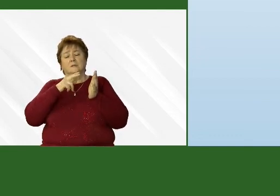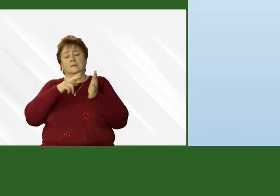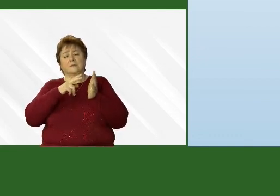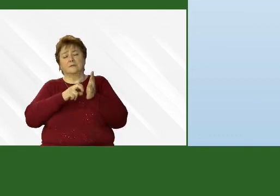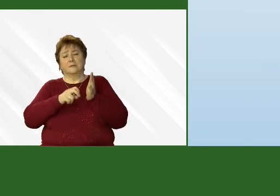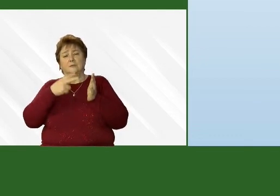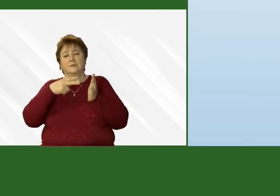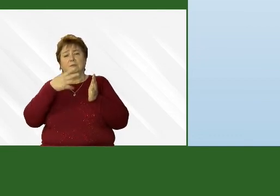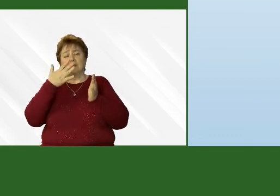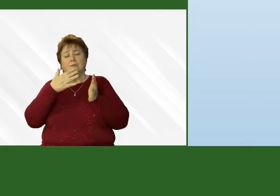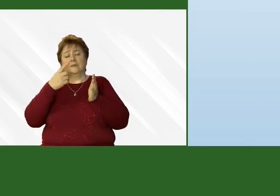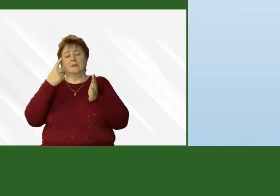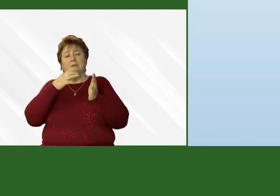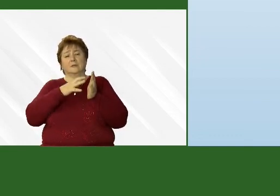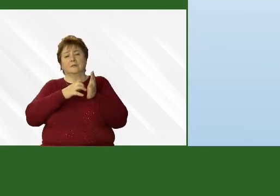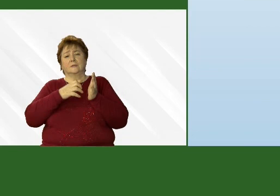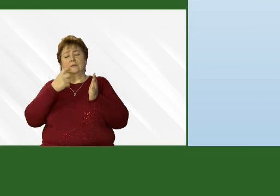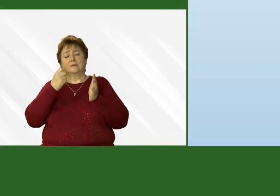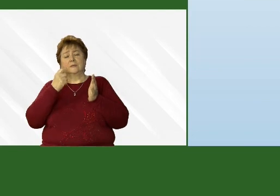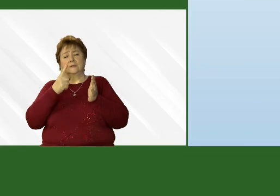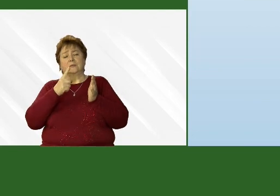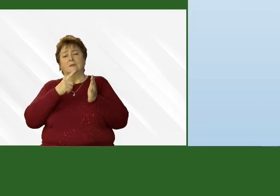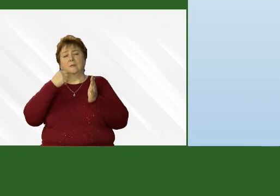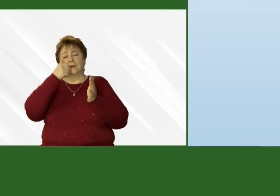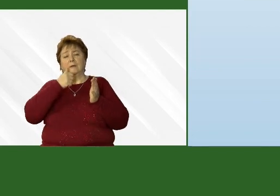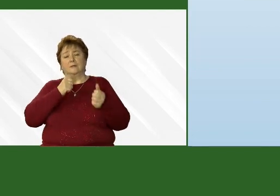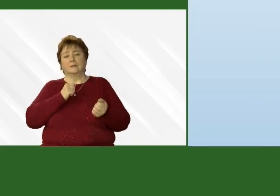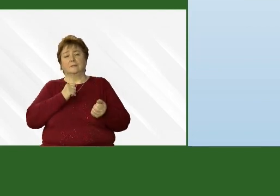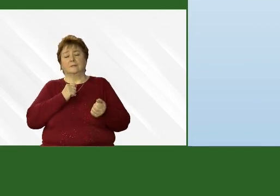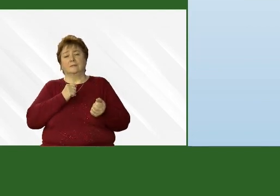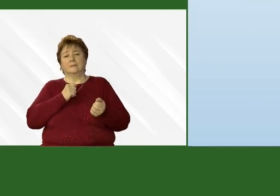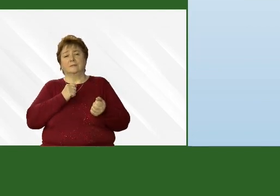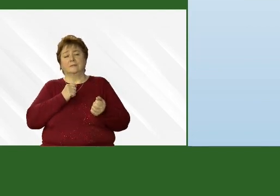1895 году, 1911 году.